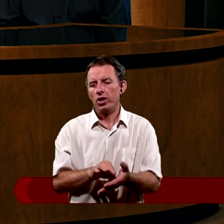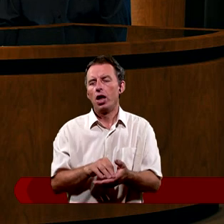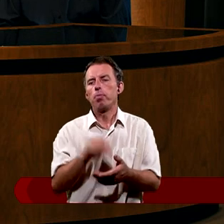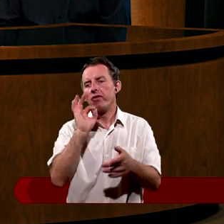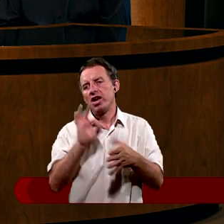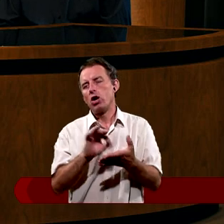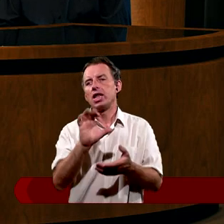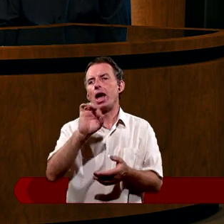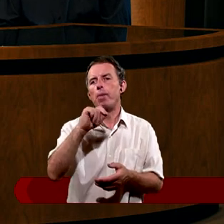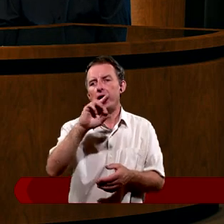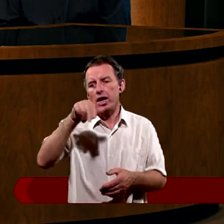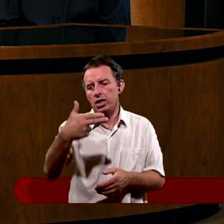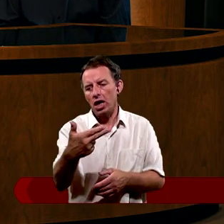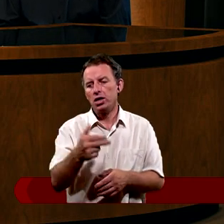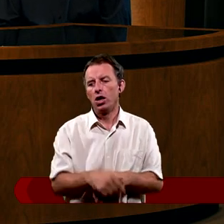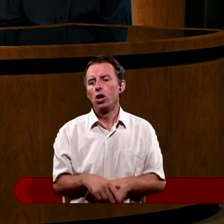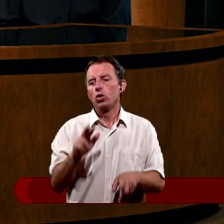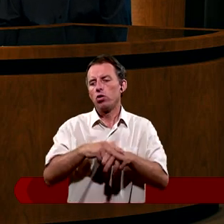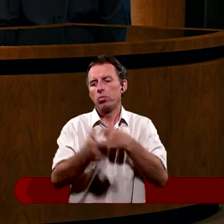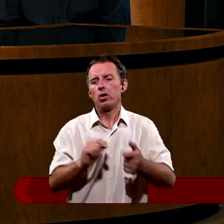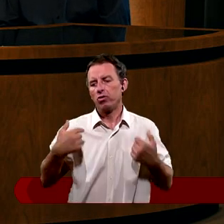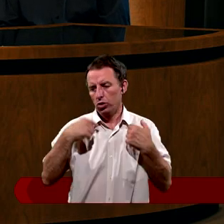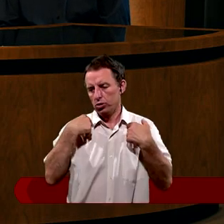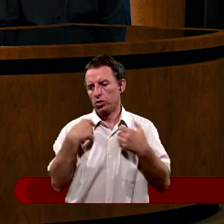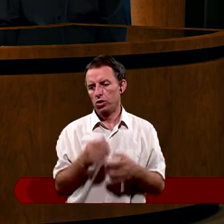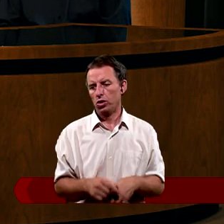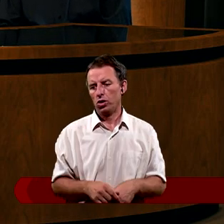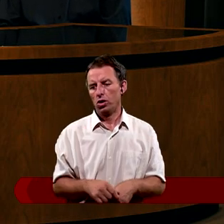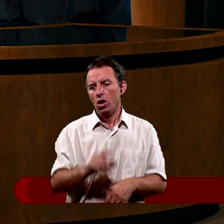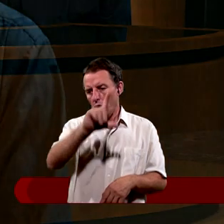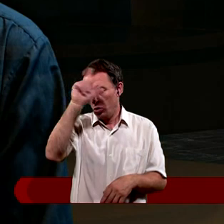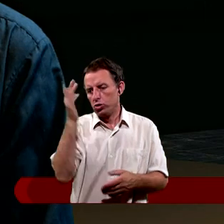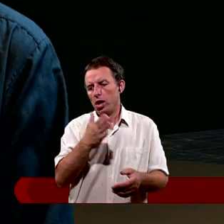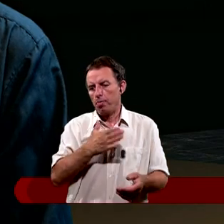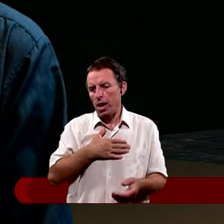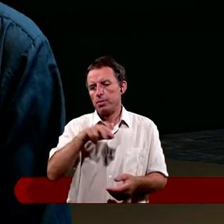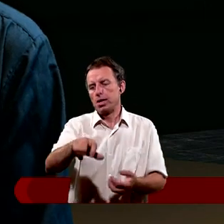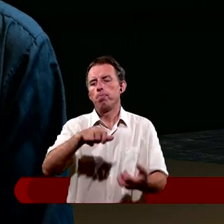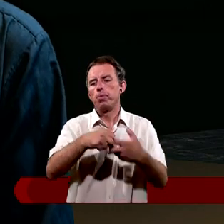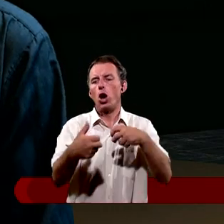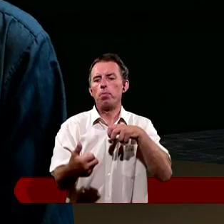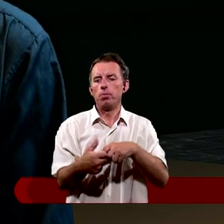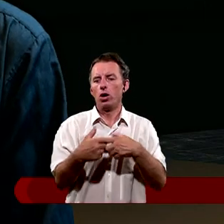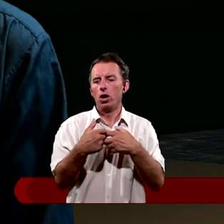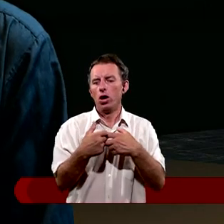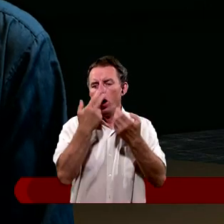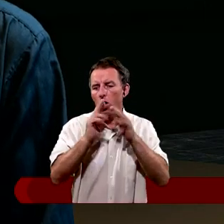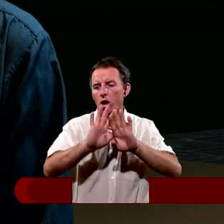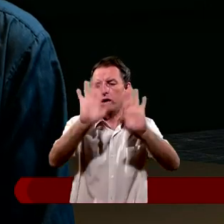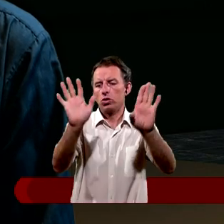miłosiernego Samarytanina jest też taką ilustracją, kto jest bliźnim moim, bo nieraz jako ludzie mamy z tym problemy.